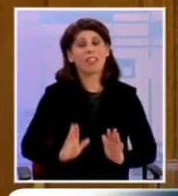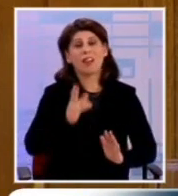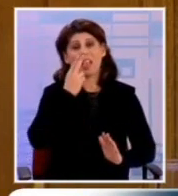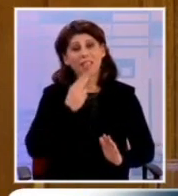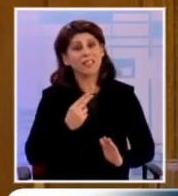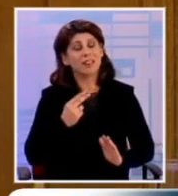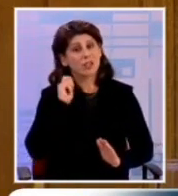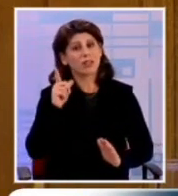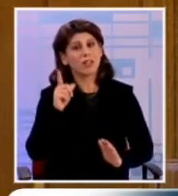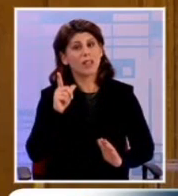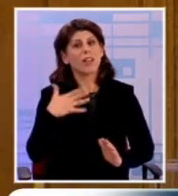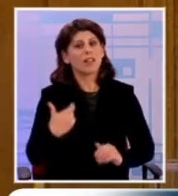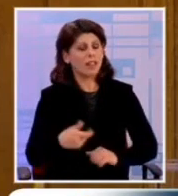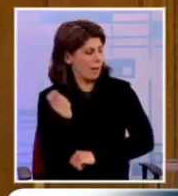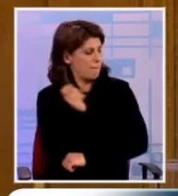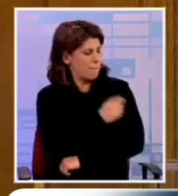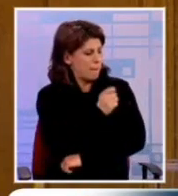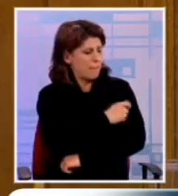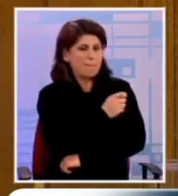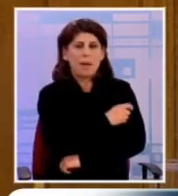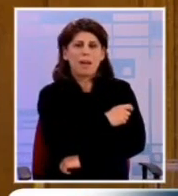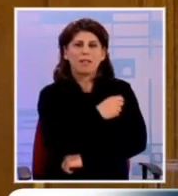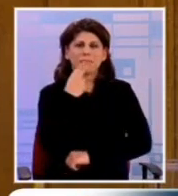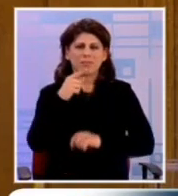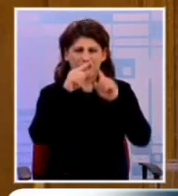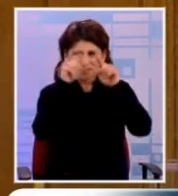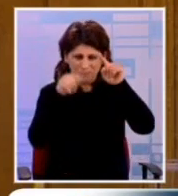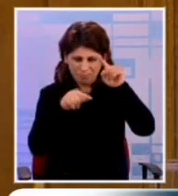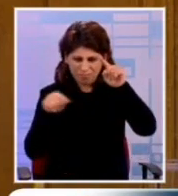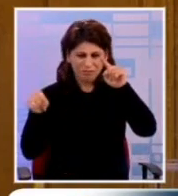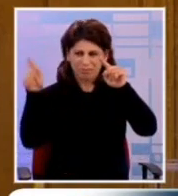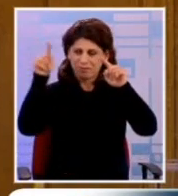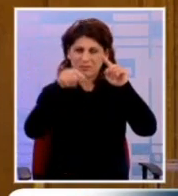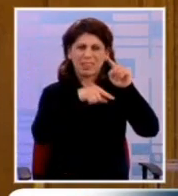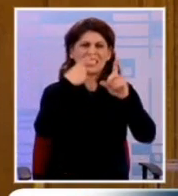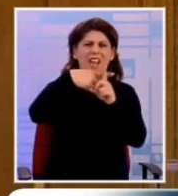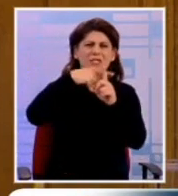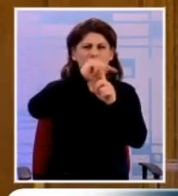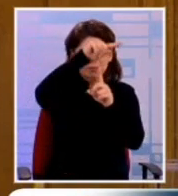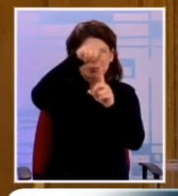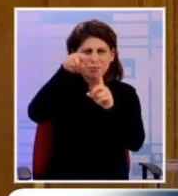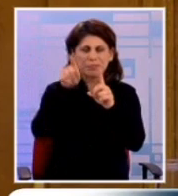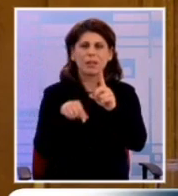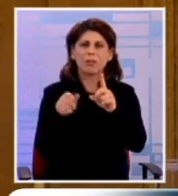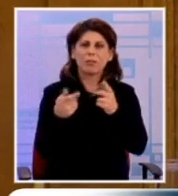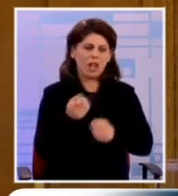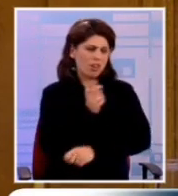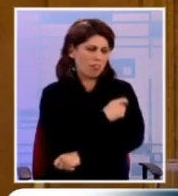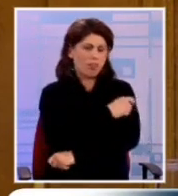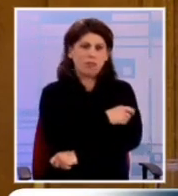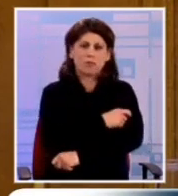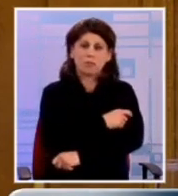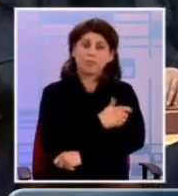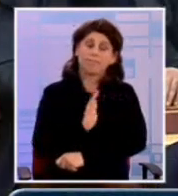Χίτλερ και χτυπούν τατουάζ με σβάστικες και αγγυλωτούς σταυρούς. Αντίθετα, ήρθαν από